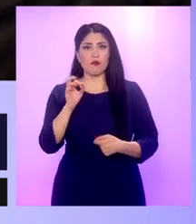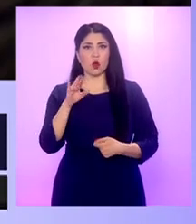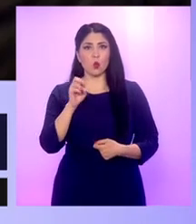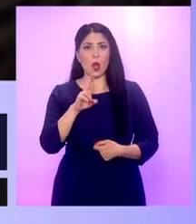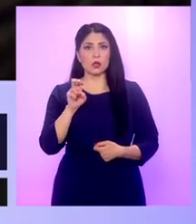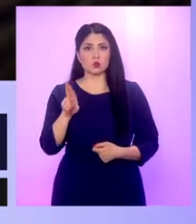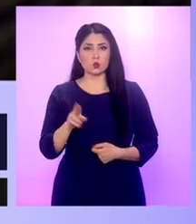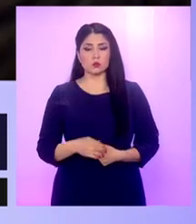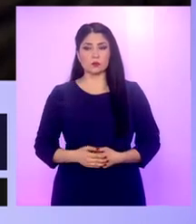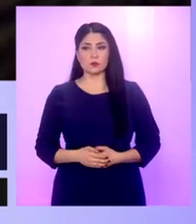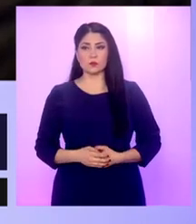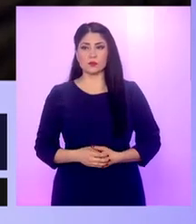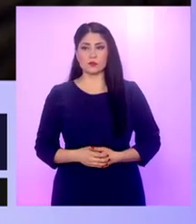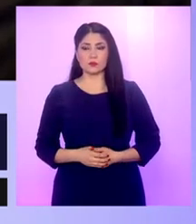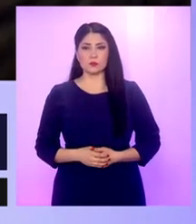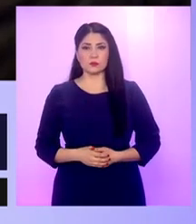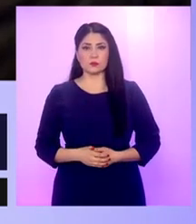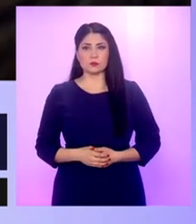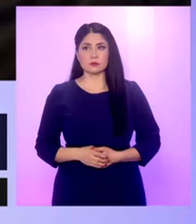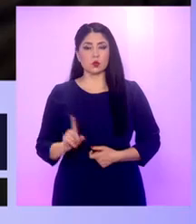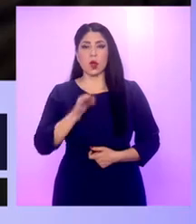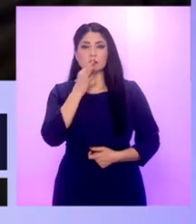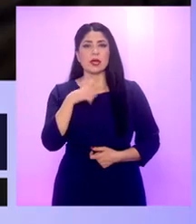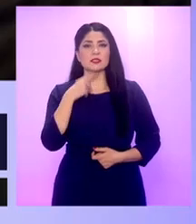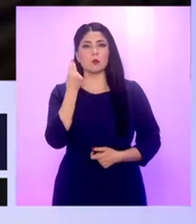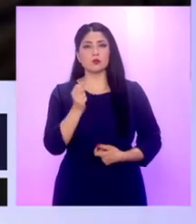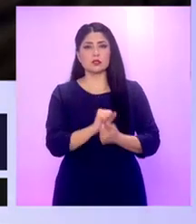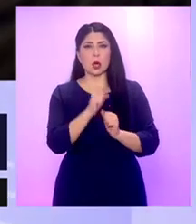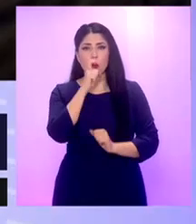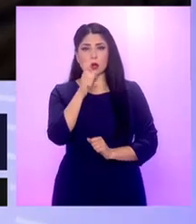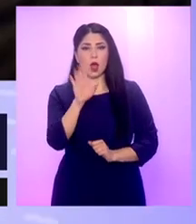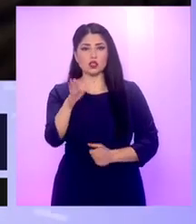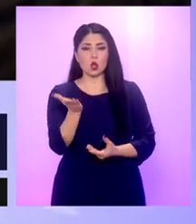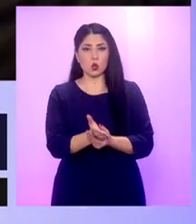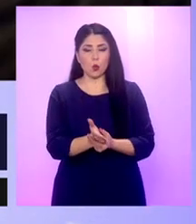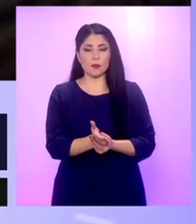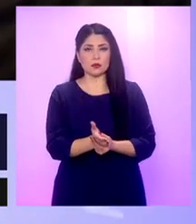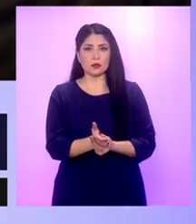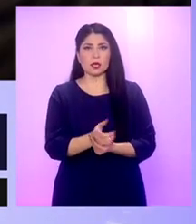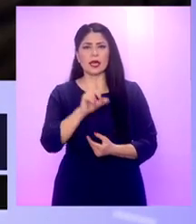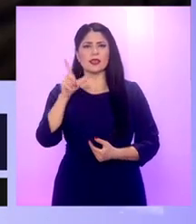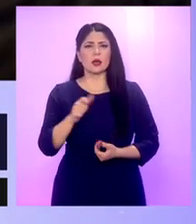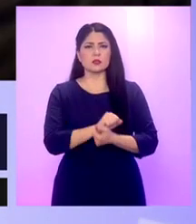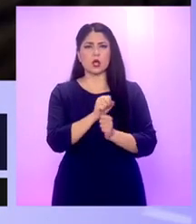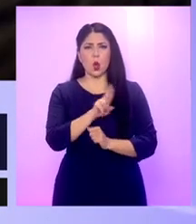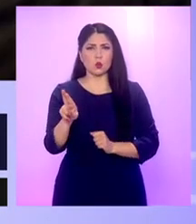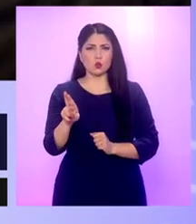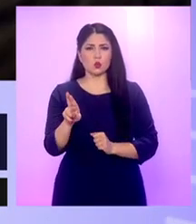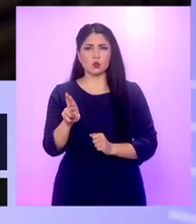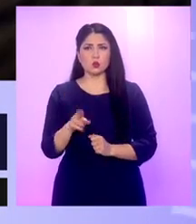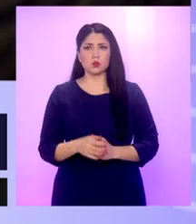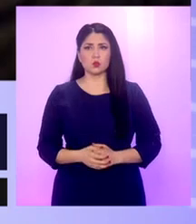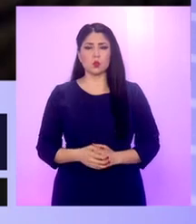Voiculescu, eu nu spun că el este bun sau rău, acel document, că trebuie sau nu